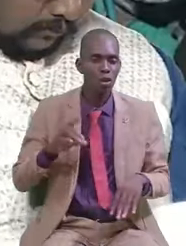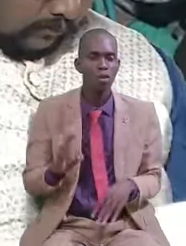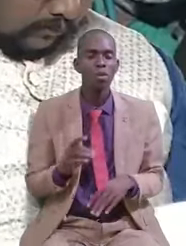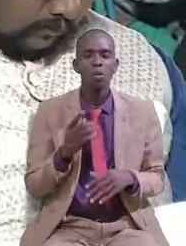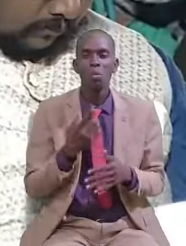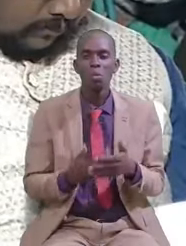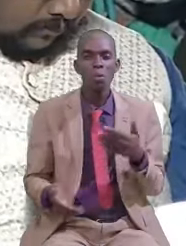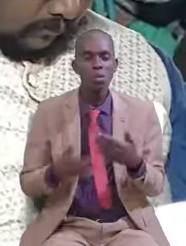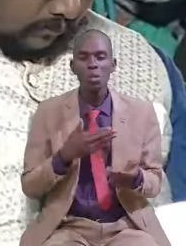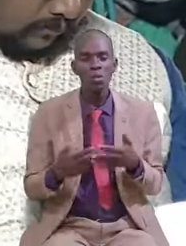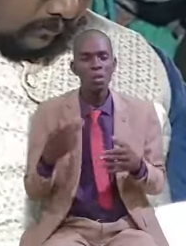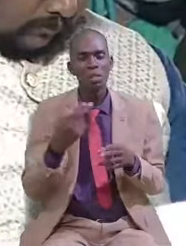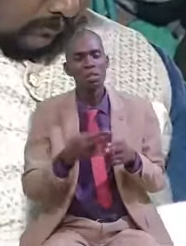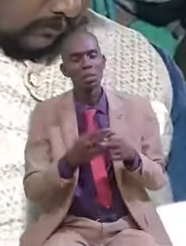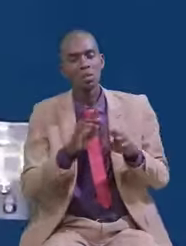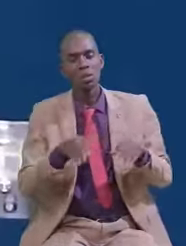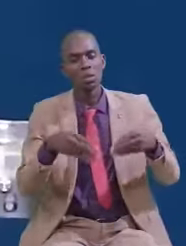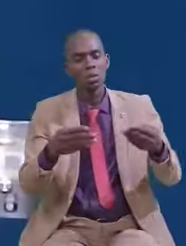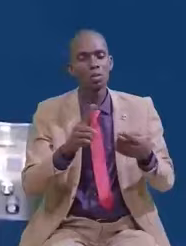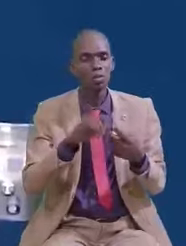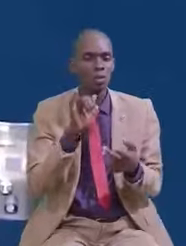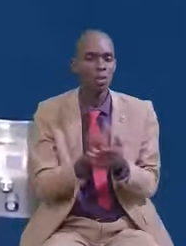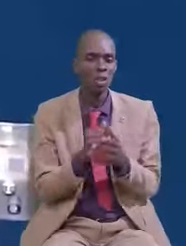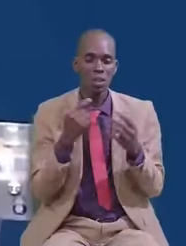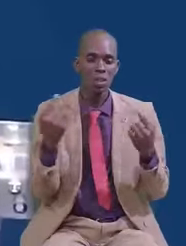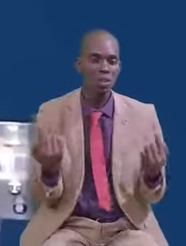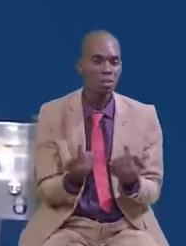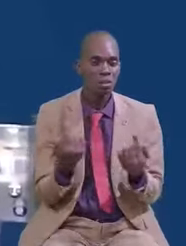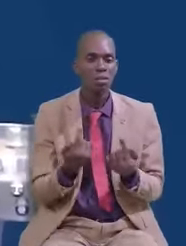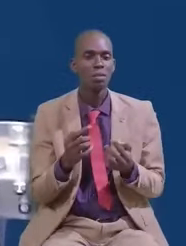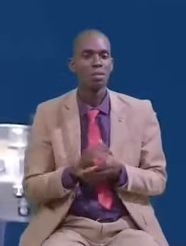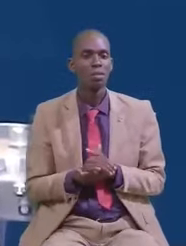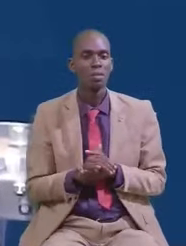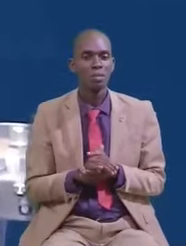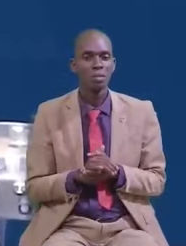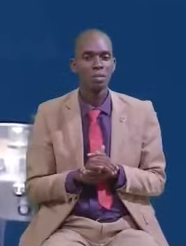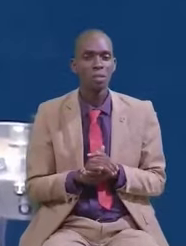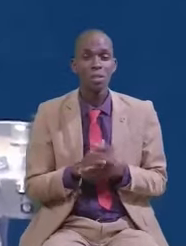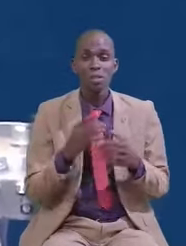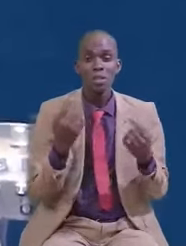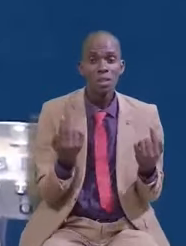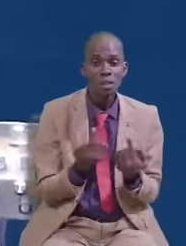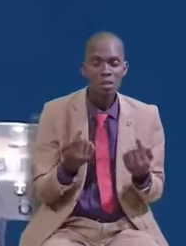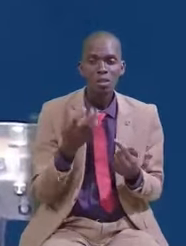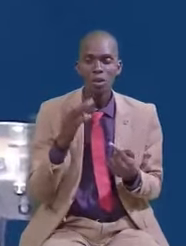quelle que soit l'étiquette mise sur cette transgression, la transgression de la